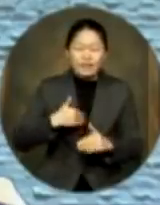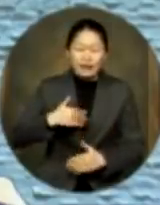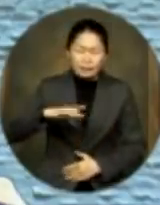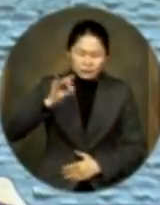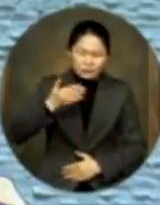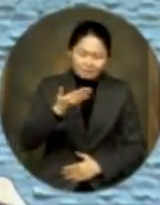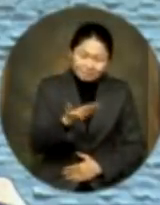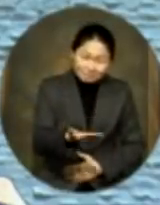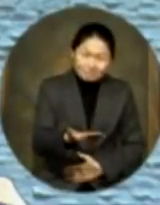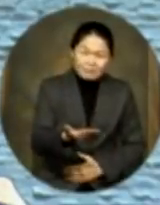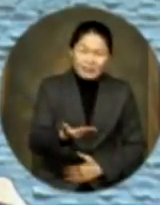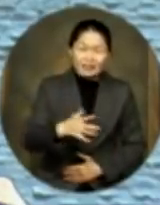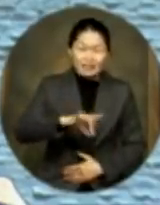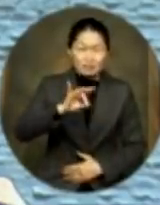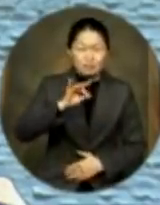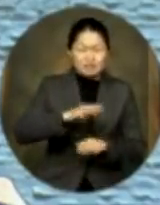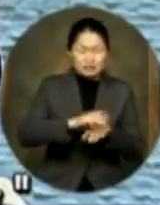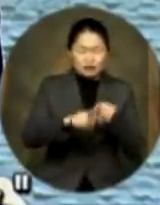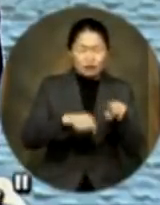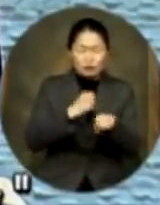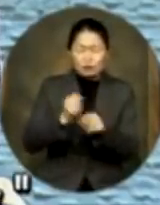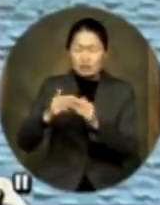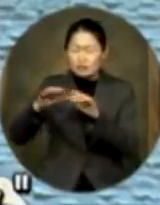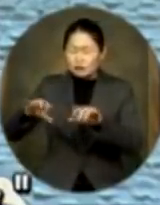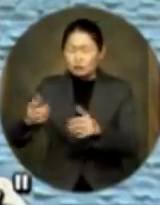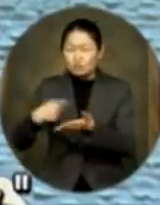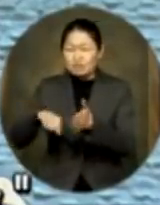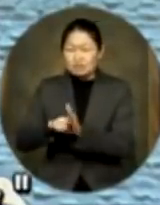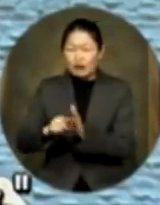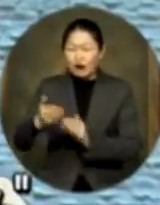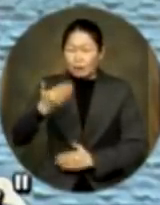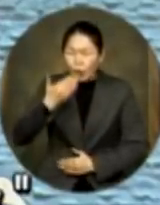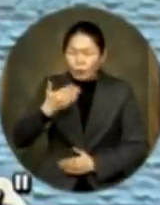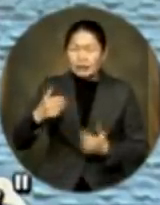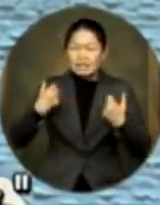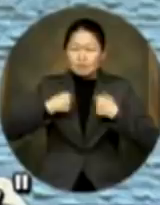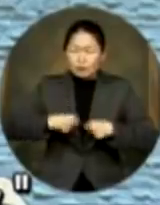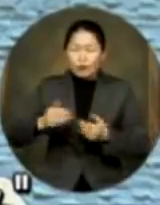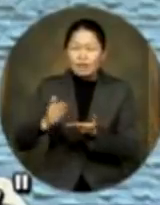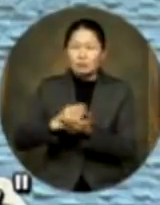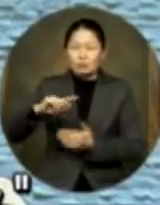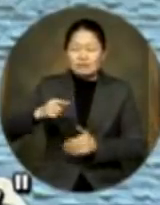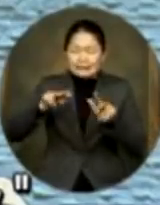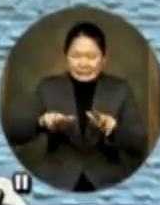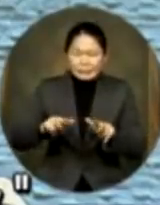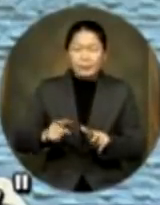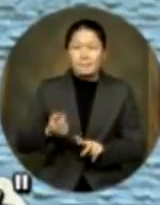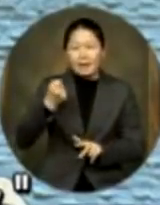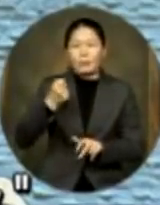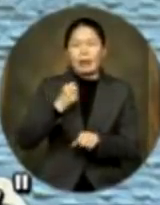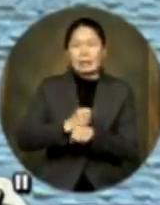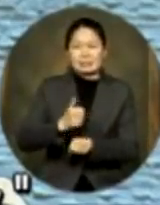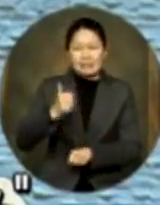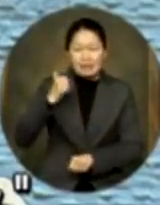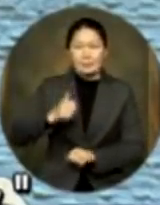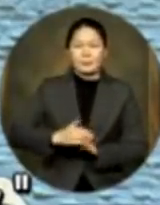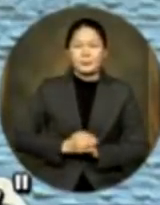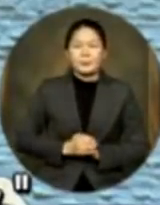먼저 지금 하자 이웃을 향해 입을 것 먹을 것 나누는 것도 지금 바로 하자